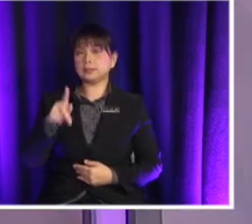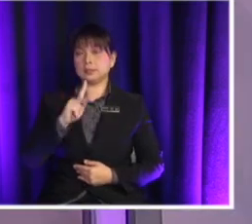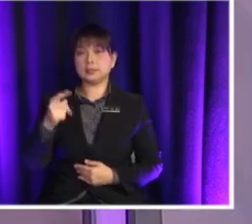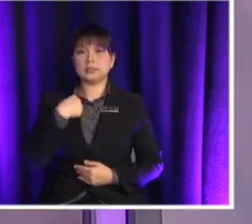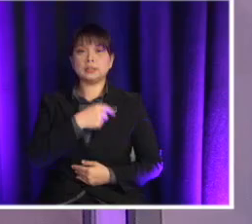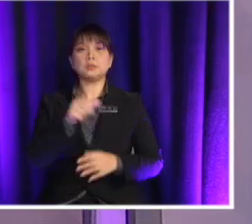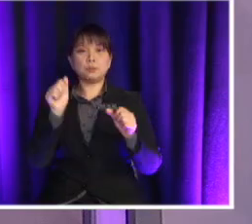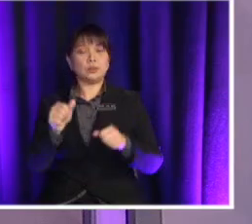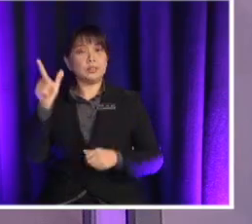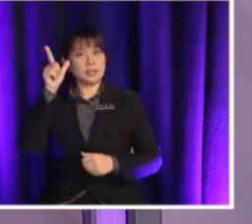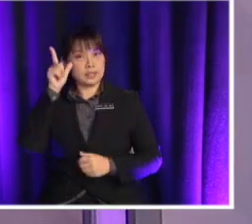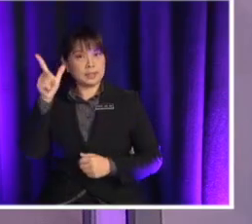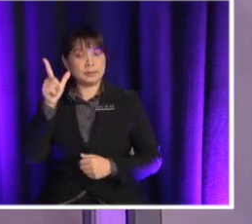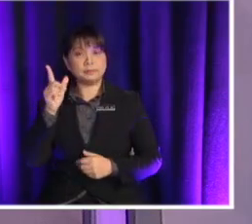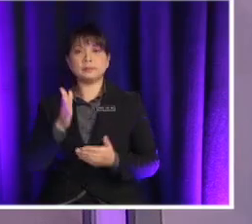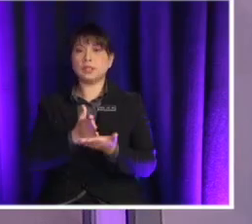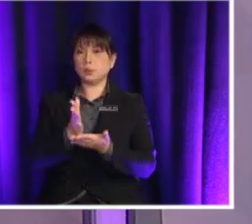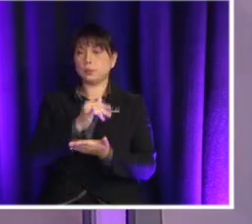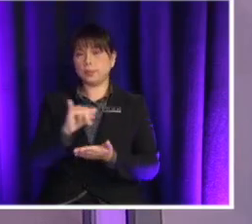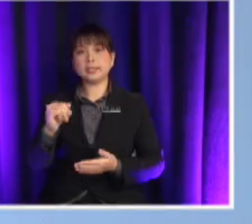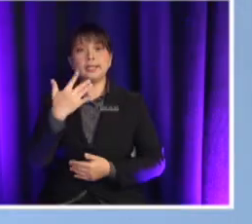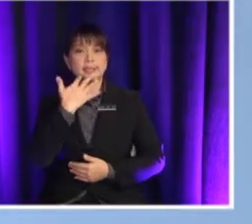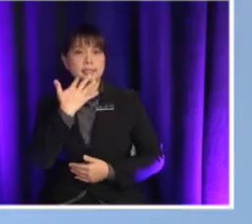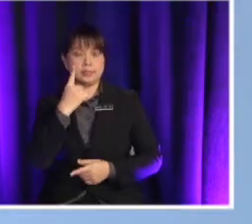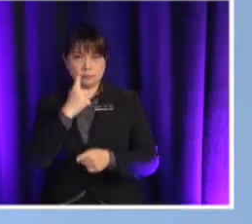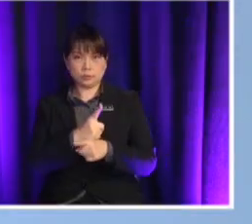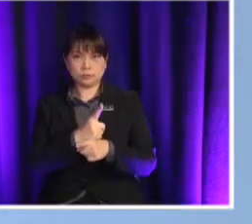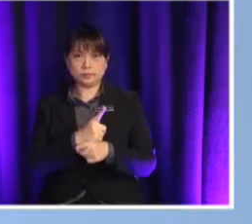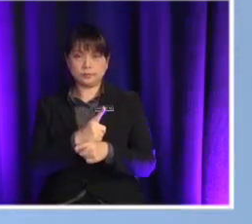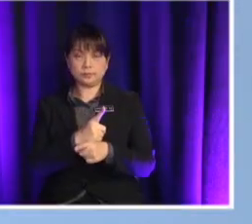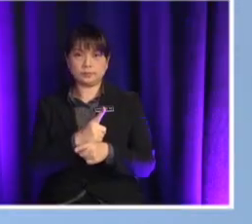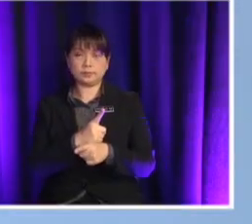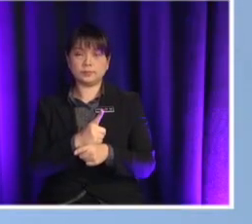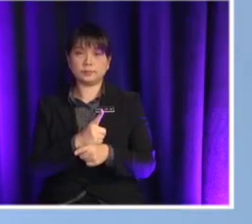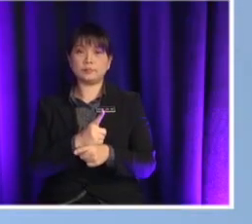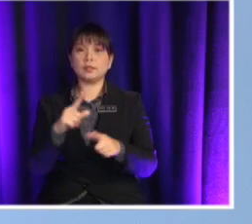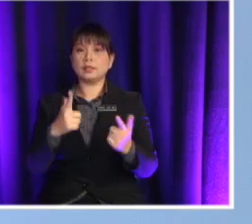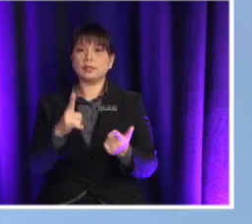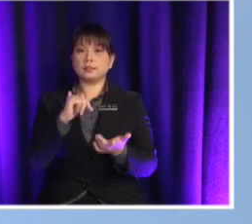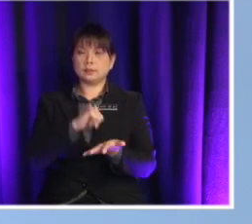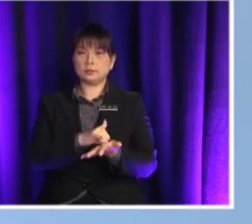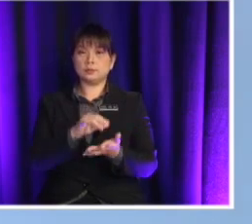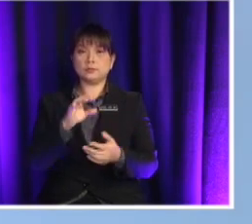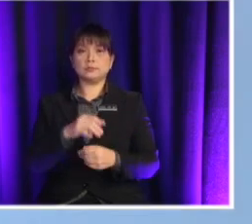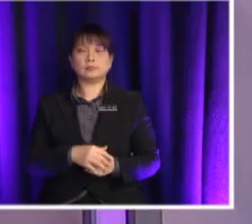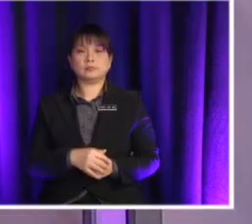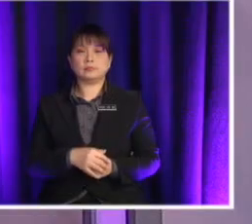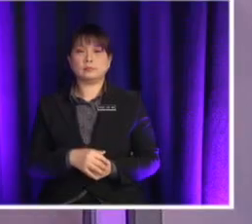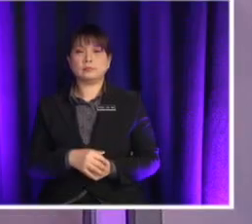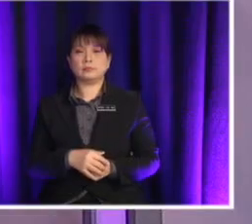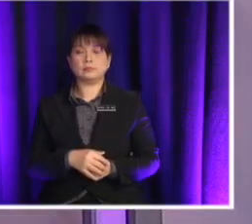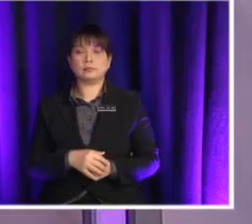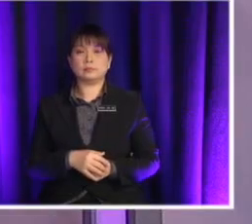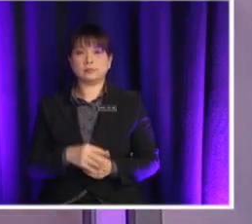dia melalui color code kan? Ya, cikgu. Color code warna dia tu. Okey. So selain pada color code, kadang kita tengok perintang tu nampak macam tu